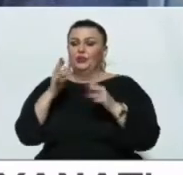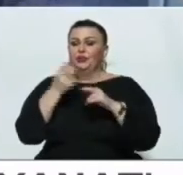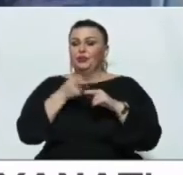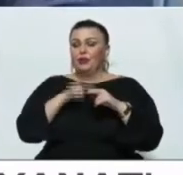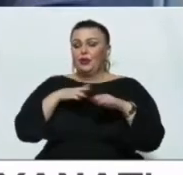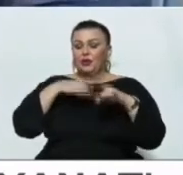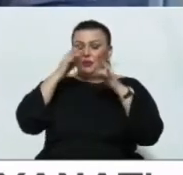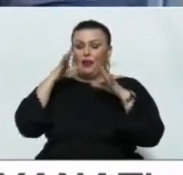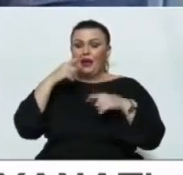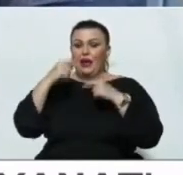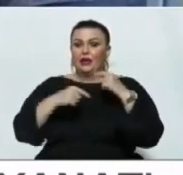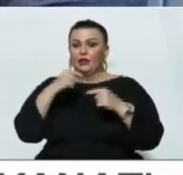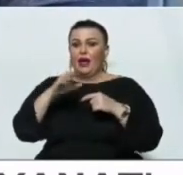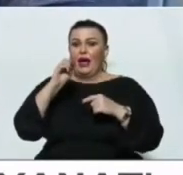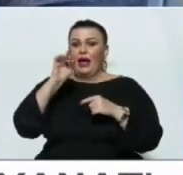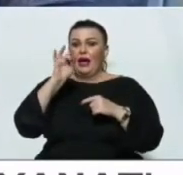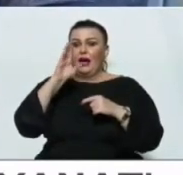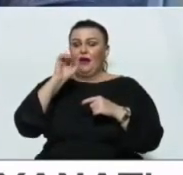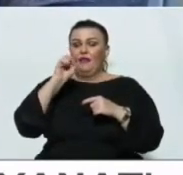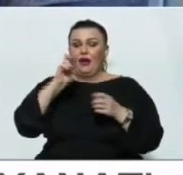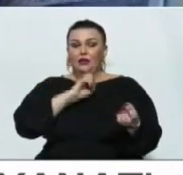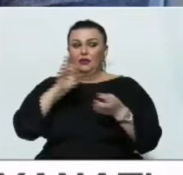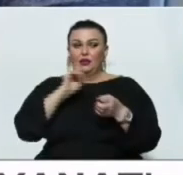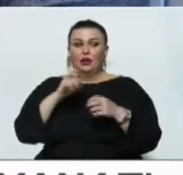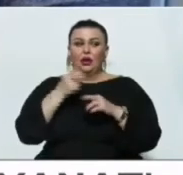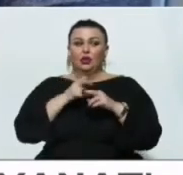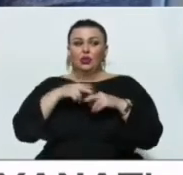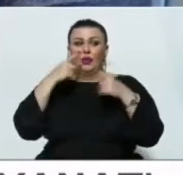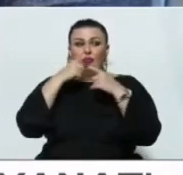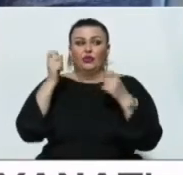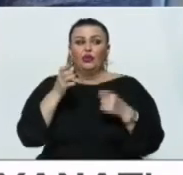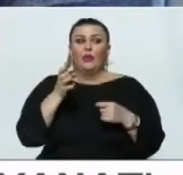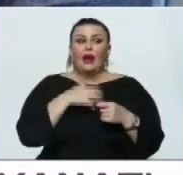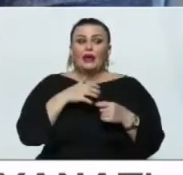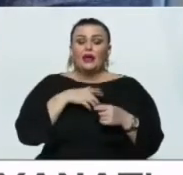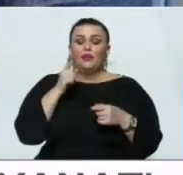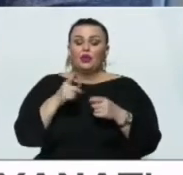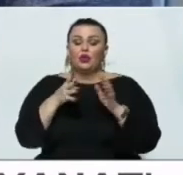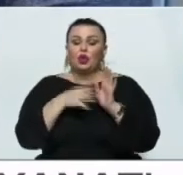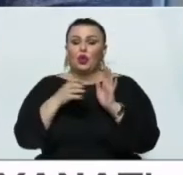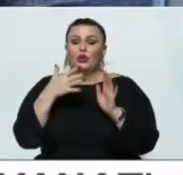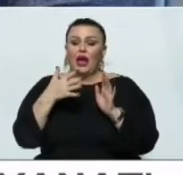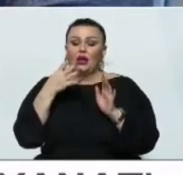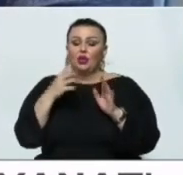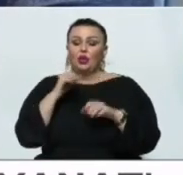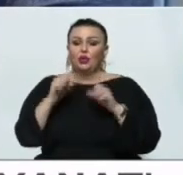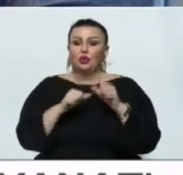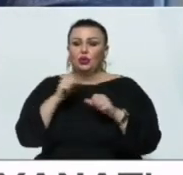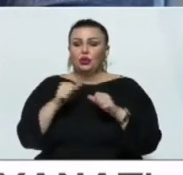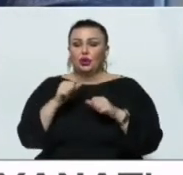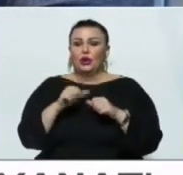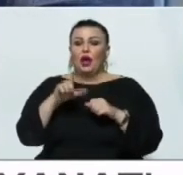bizim mədəni irsimizi uğurlayıb, İrvana daşıyır. İki konvensiyanı xüsusilə vurğulamaq istərdim. Bu, 1954-cü ilin